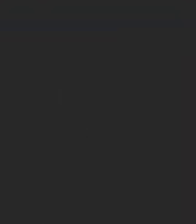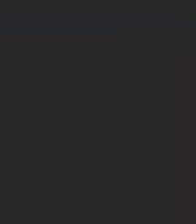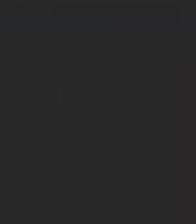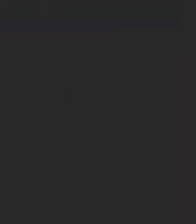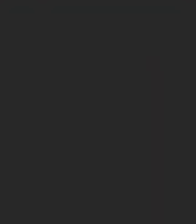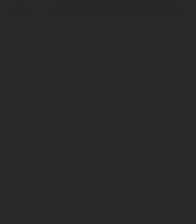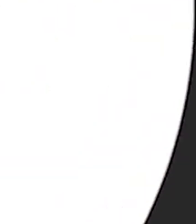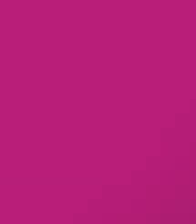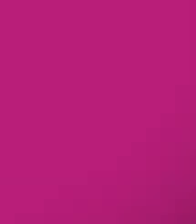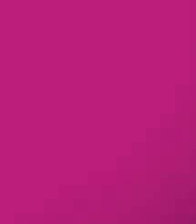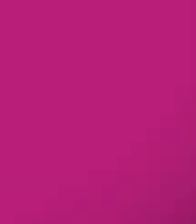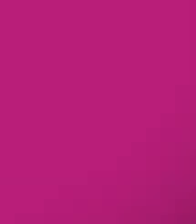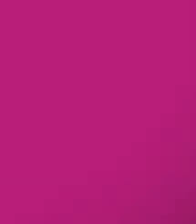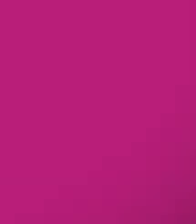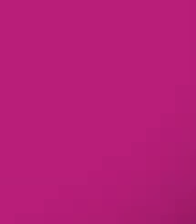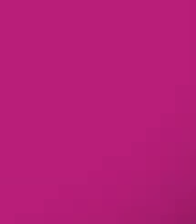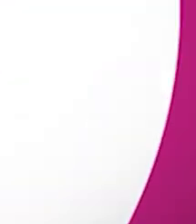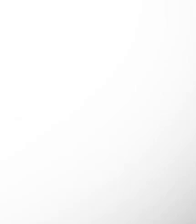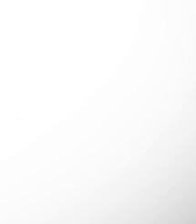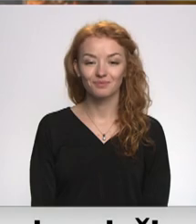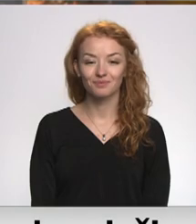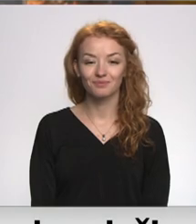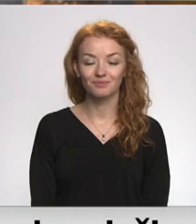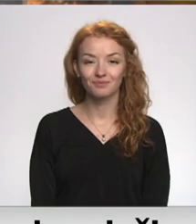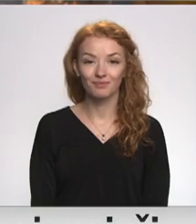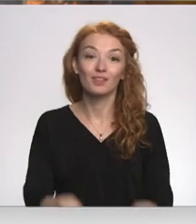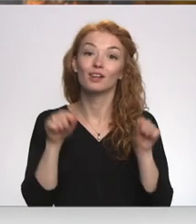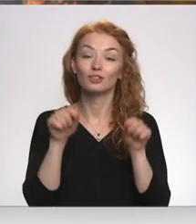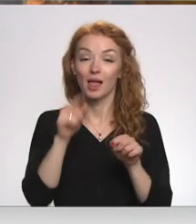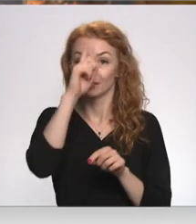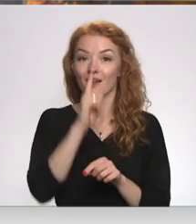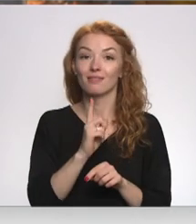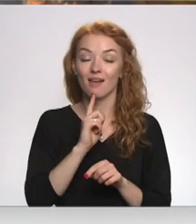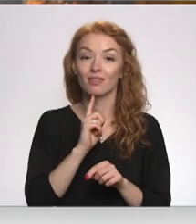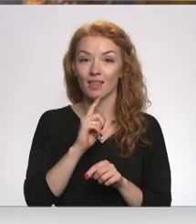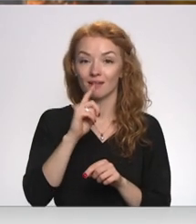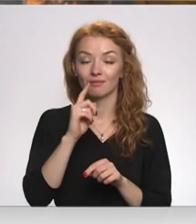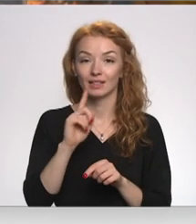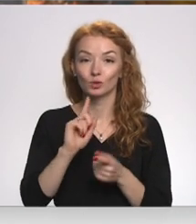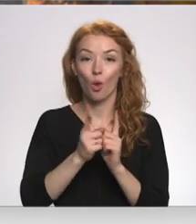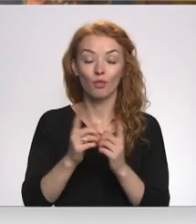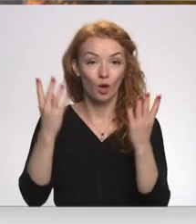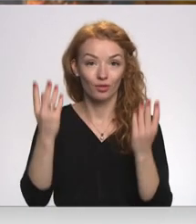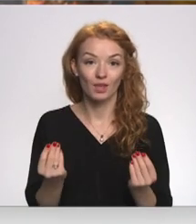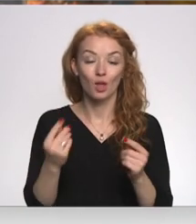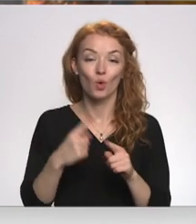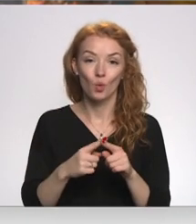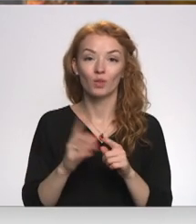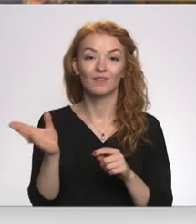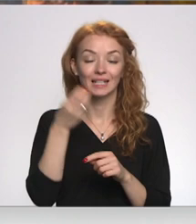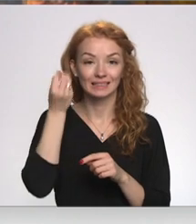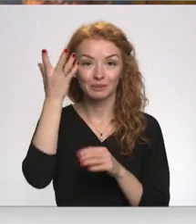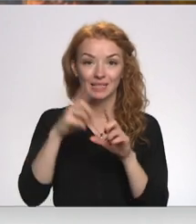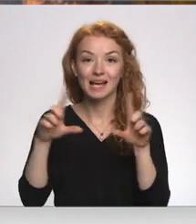Re, viss ēters ir te! Šajā svētdienā Latvijā svinama skolotāju diena, ko mācību spēki visās